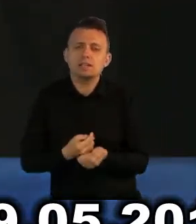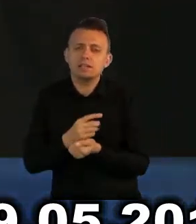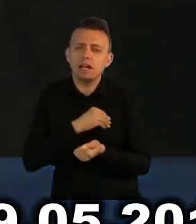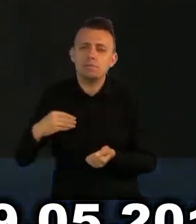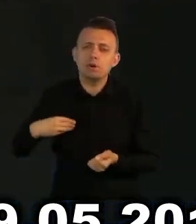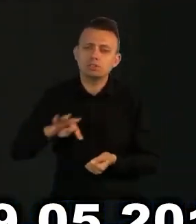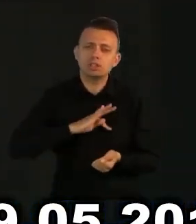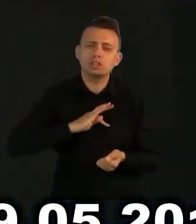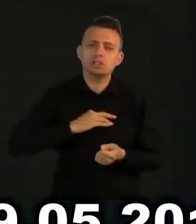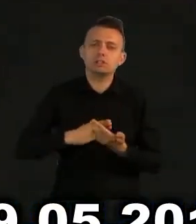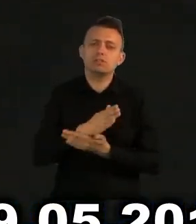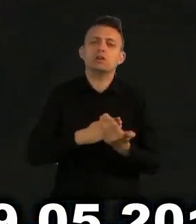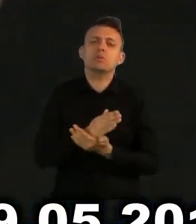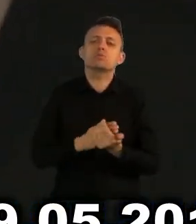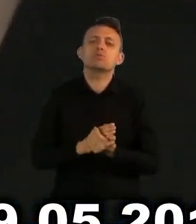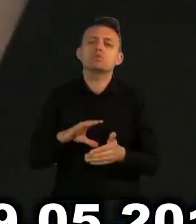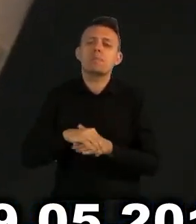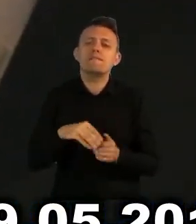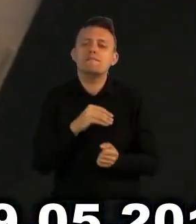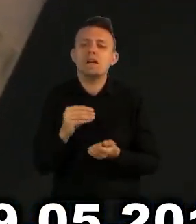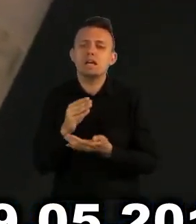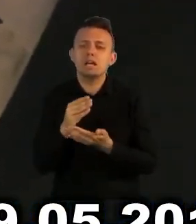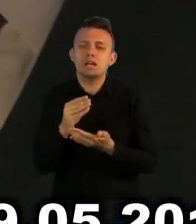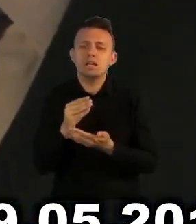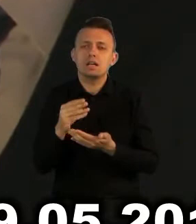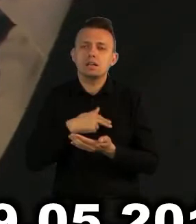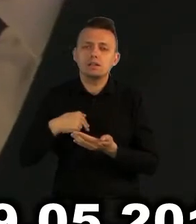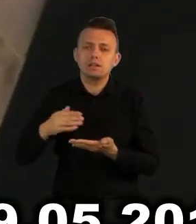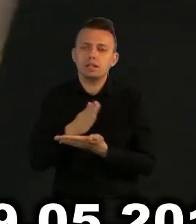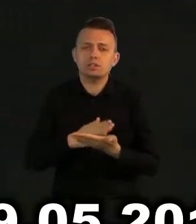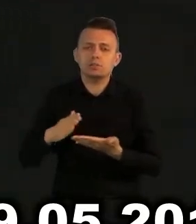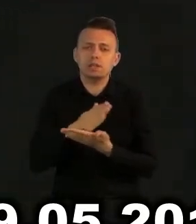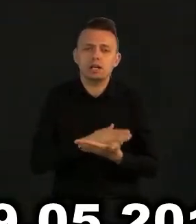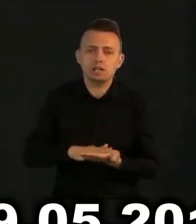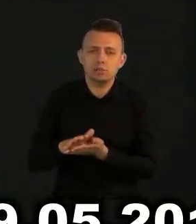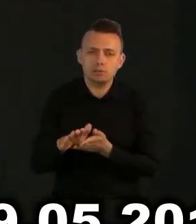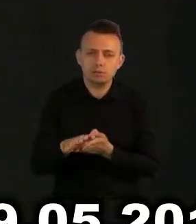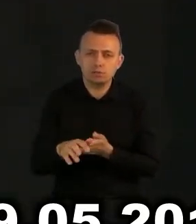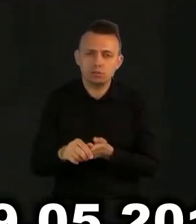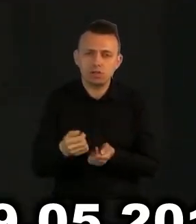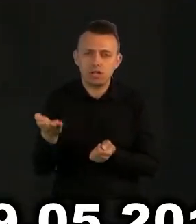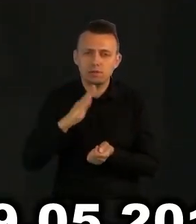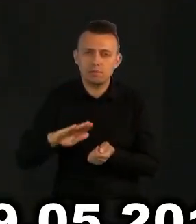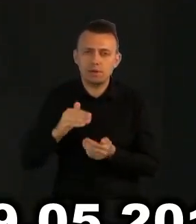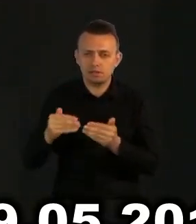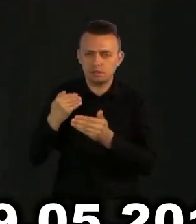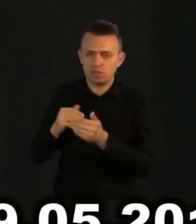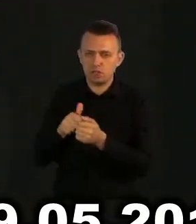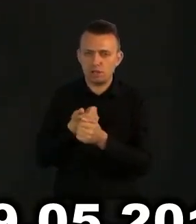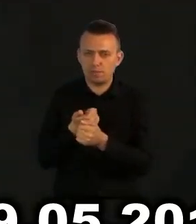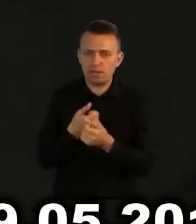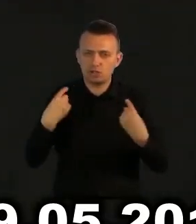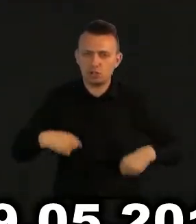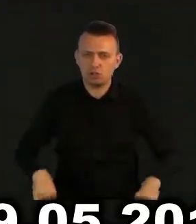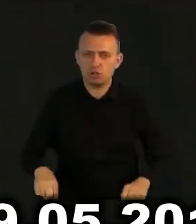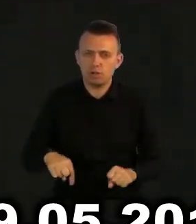Policji Państwowej niejednokrotnie rozpoczynali dużo wcześniej, od roku 1919.